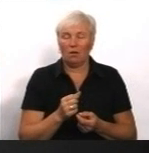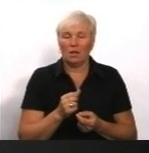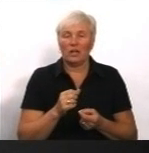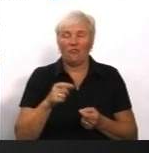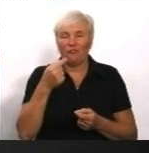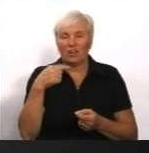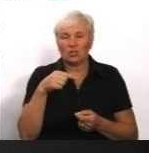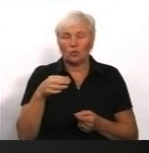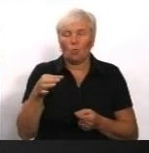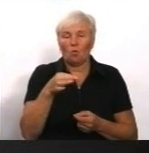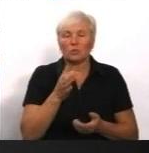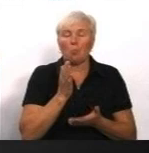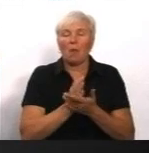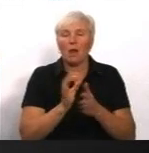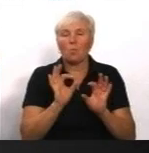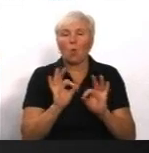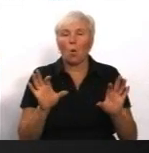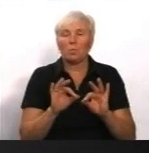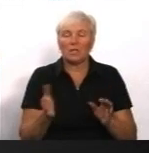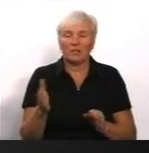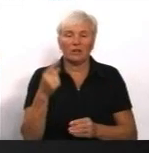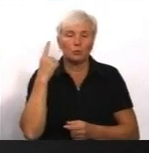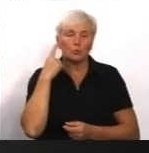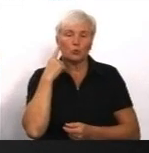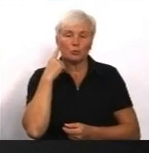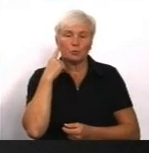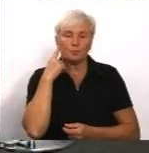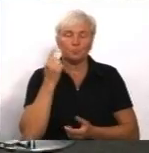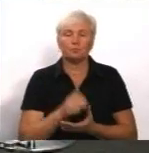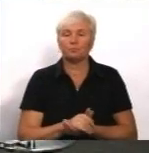цього приводу коментар. Давайте почуємо.